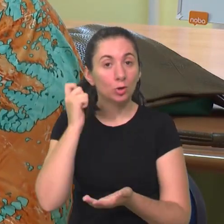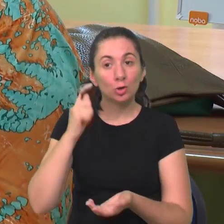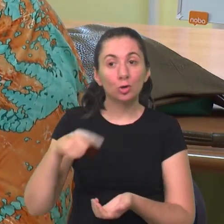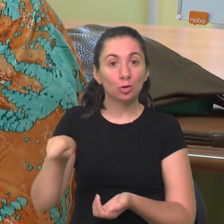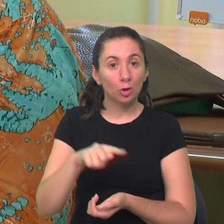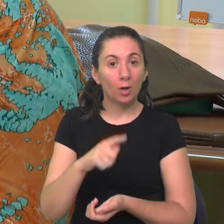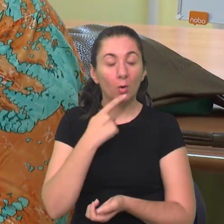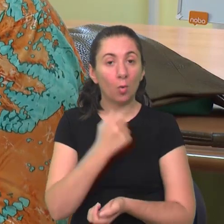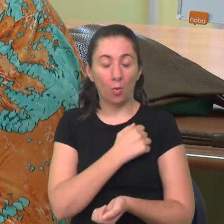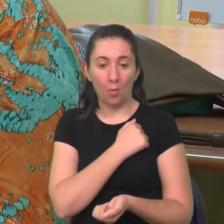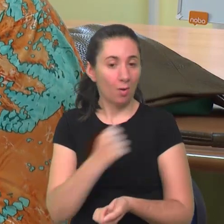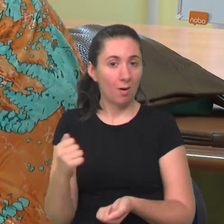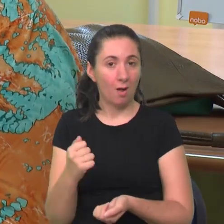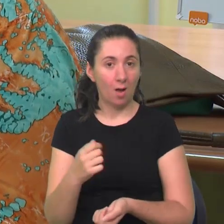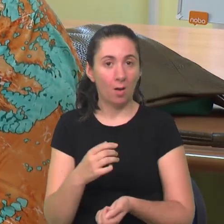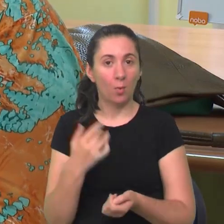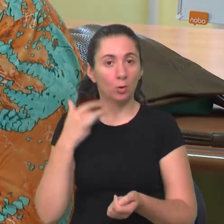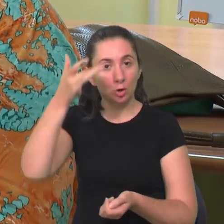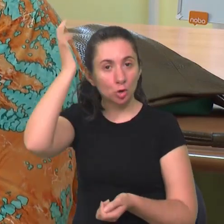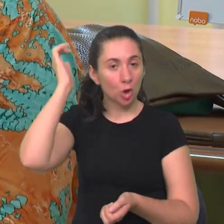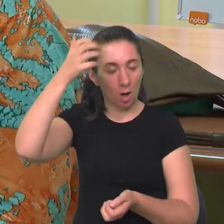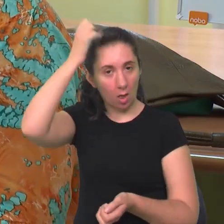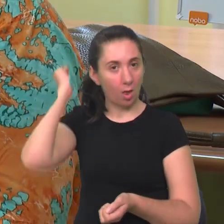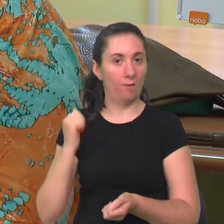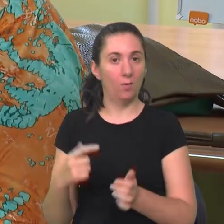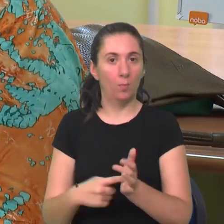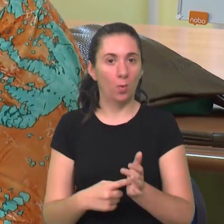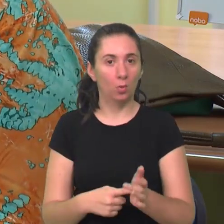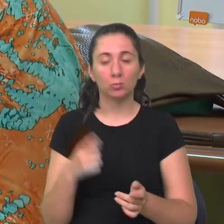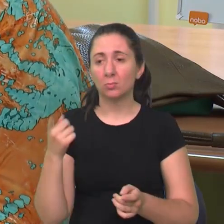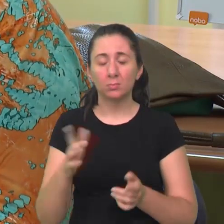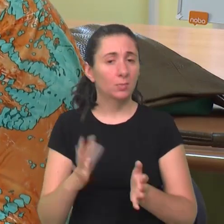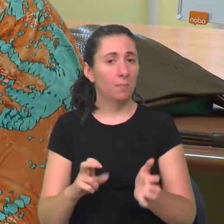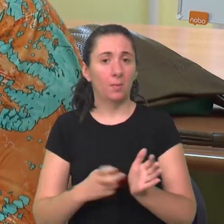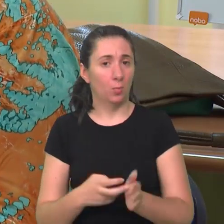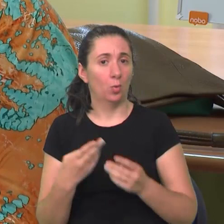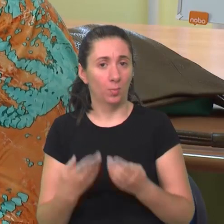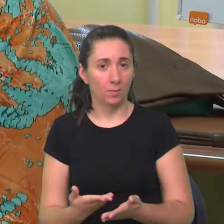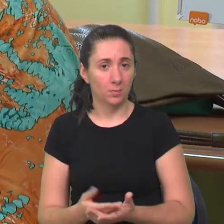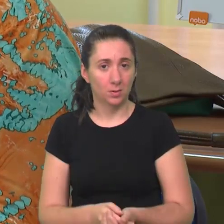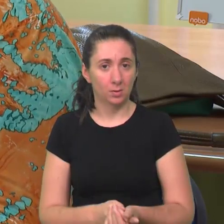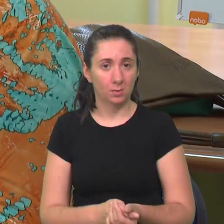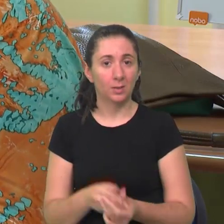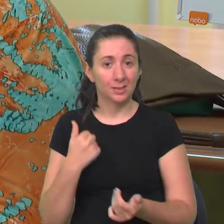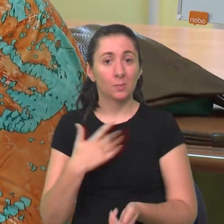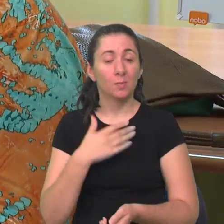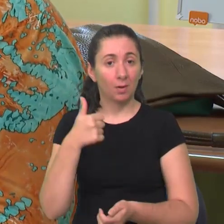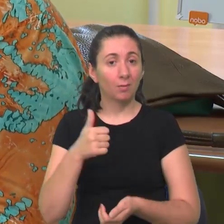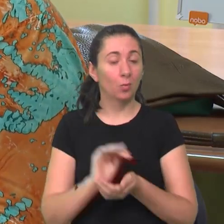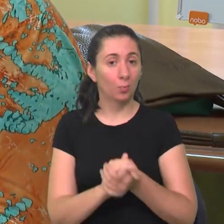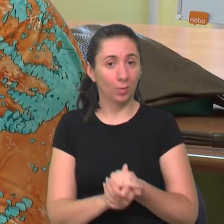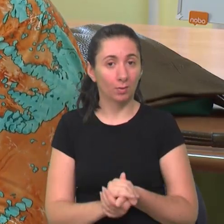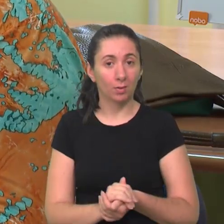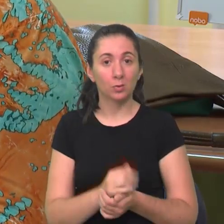ženama koje hrabro otkriju svoju ćelavu glavu i koje se ne opterećuju s time. Ja sam imala jednu